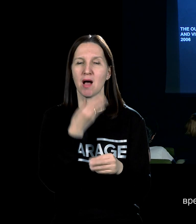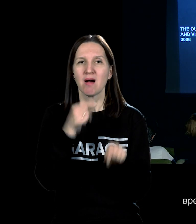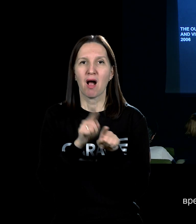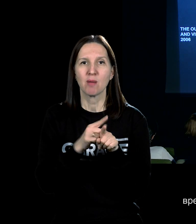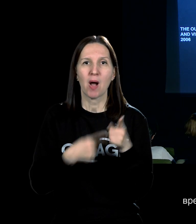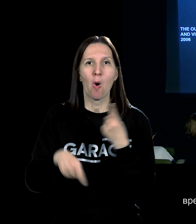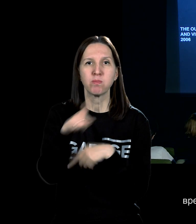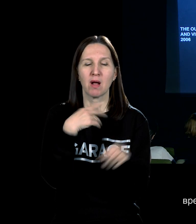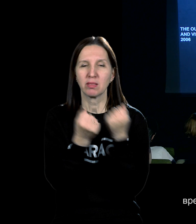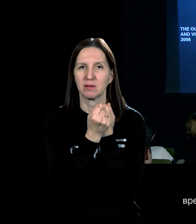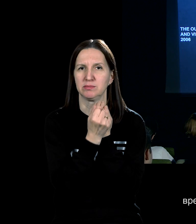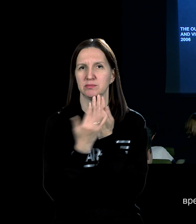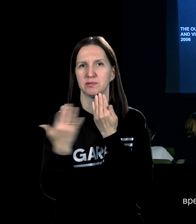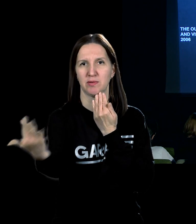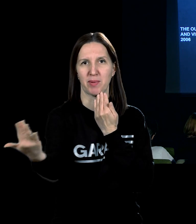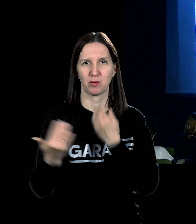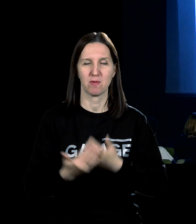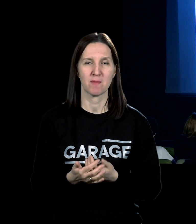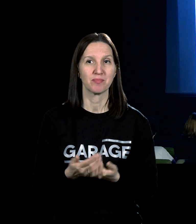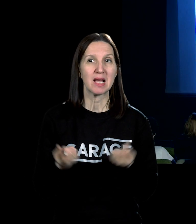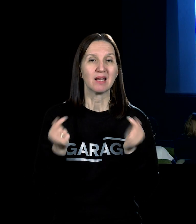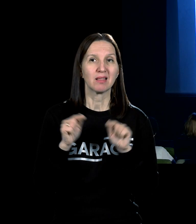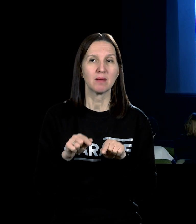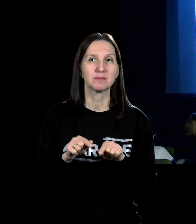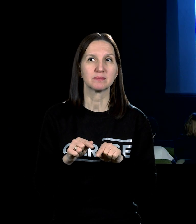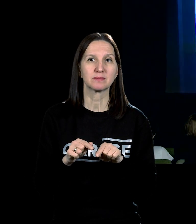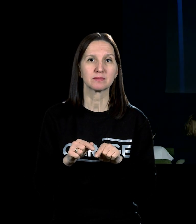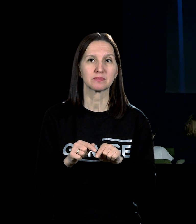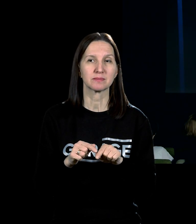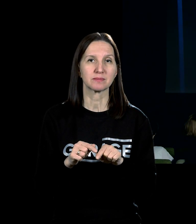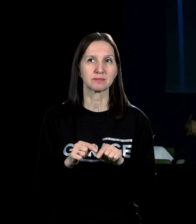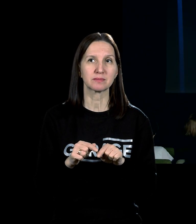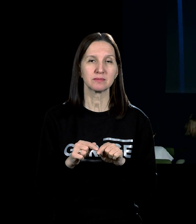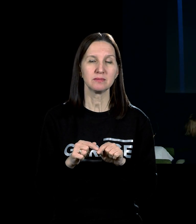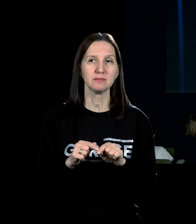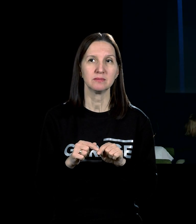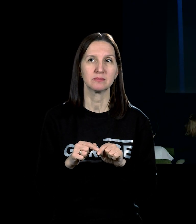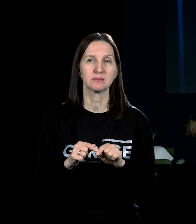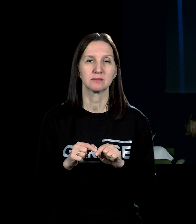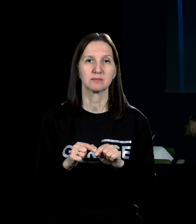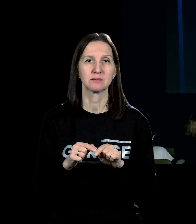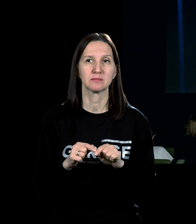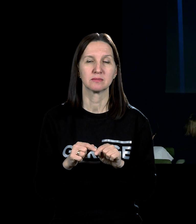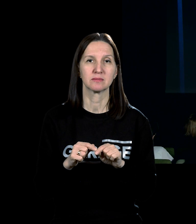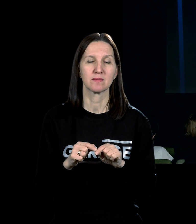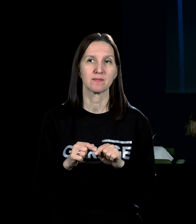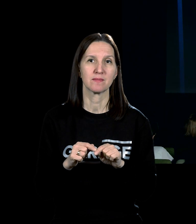обратно слиться в этот самый бесконечный поток. Там самые, как бы и